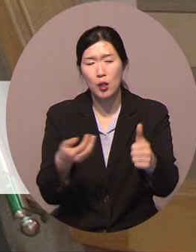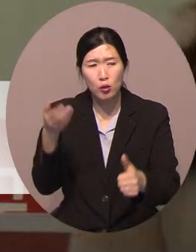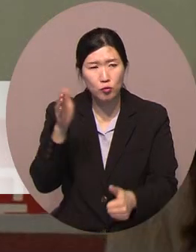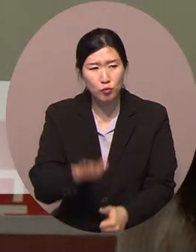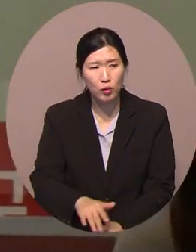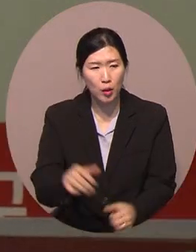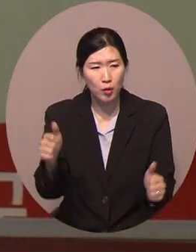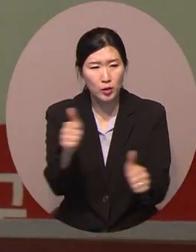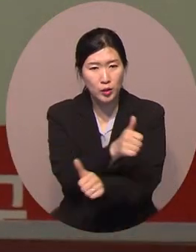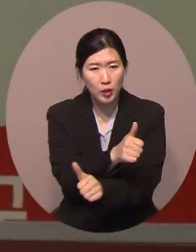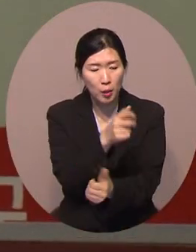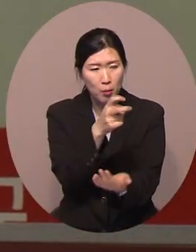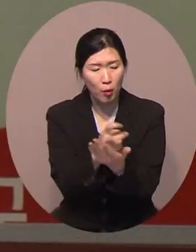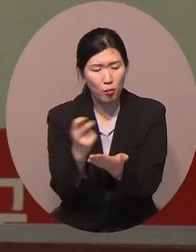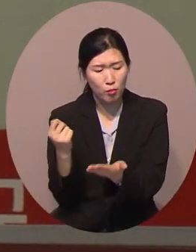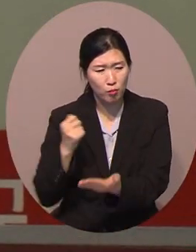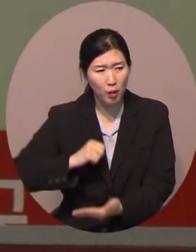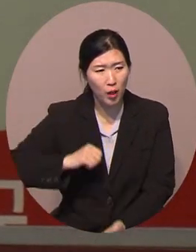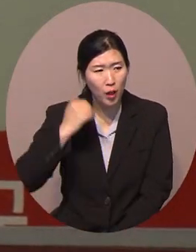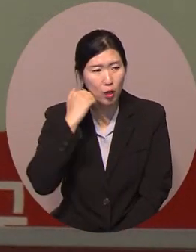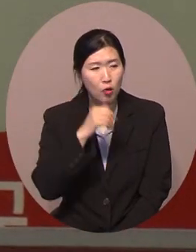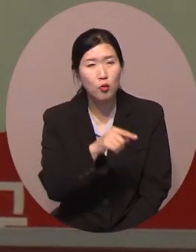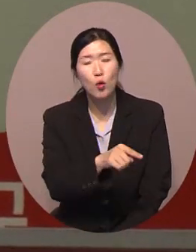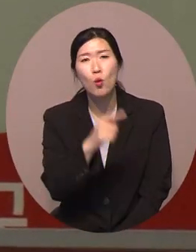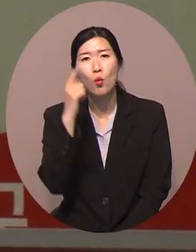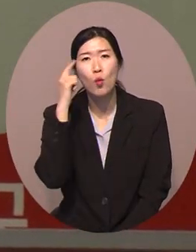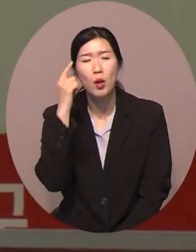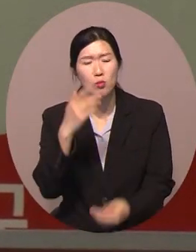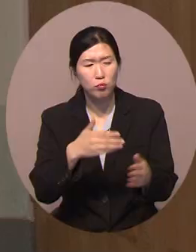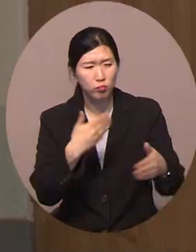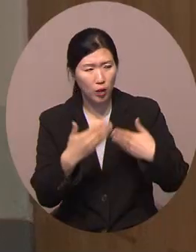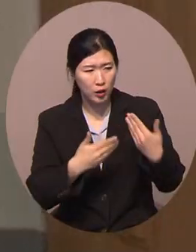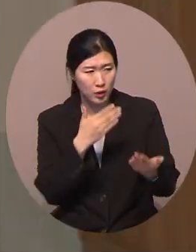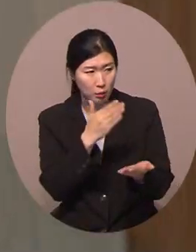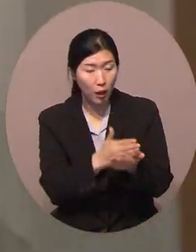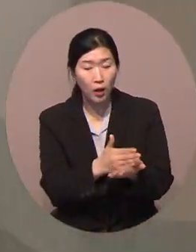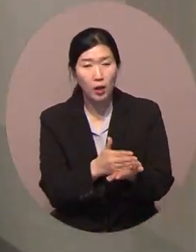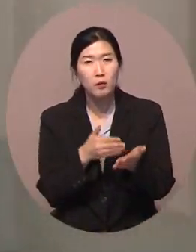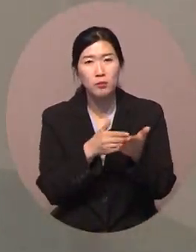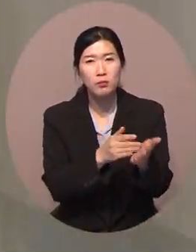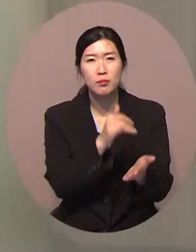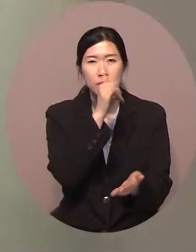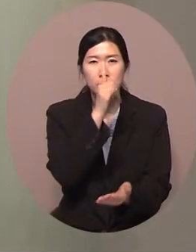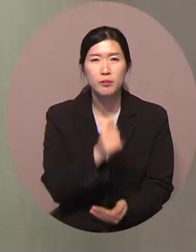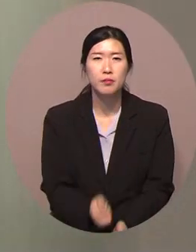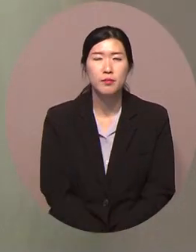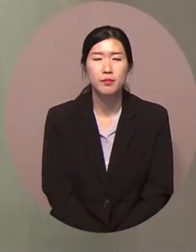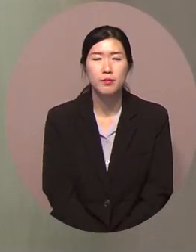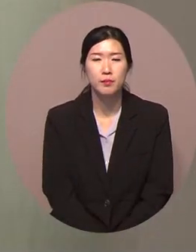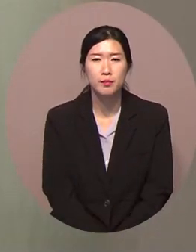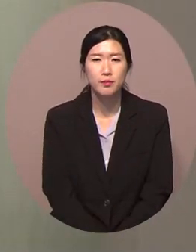인사 교리를 명목으로 광역 자치 단체장이 인사권을 행사한다는 지적입니다